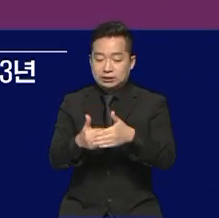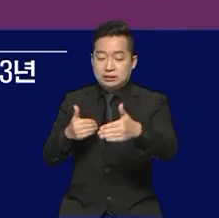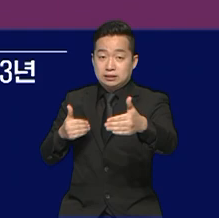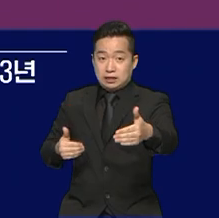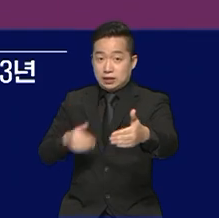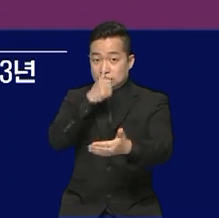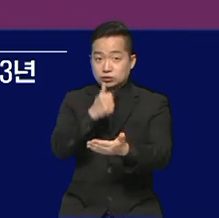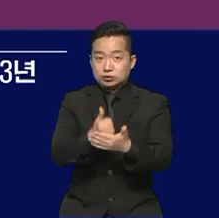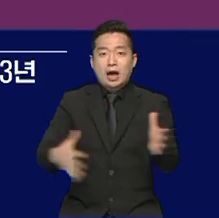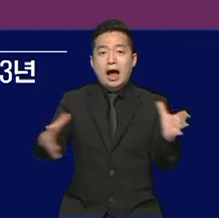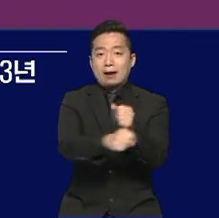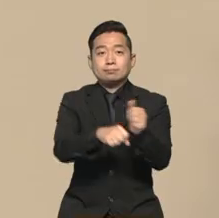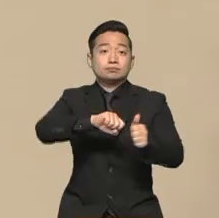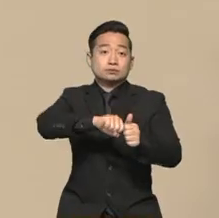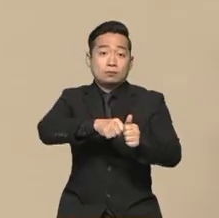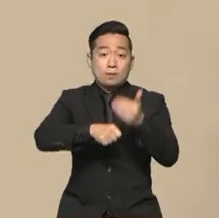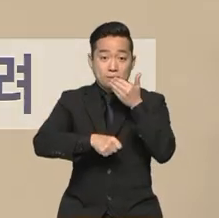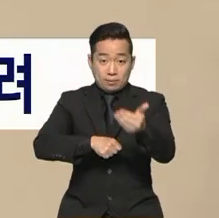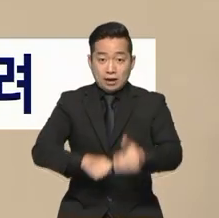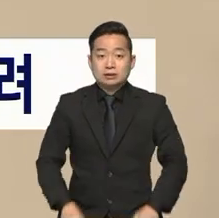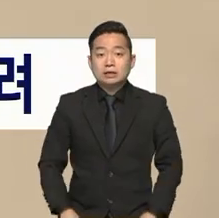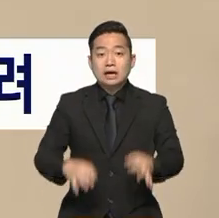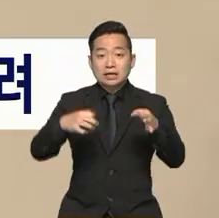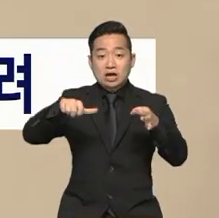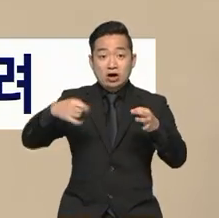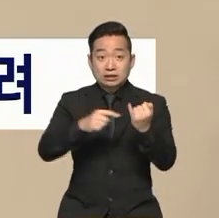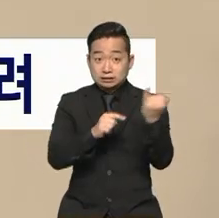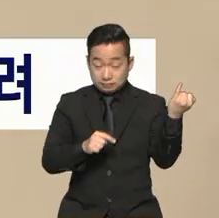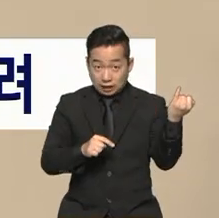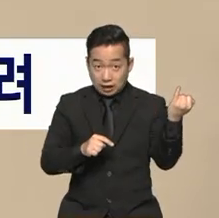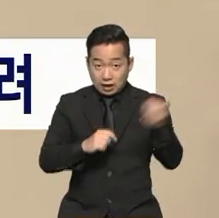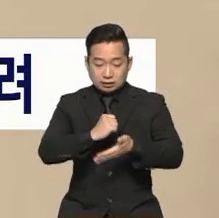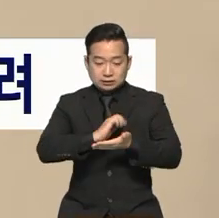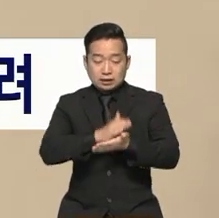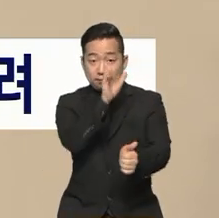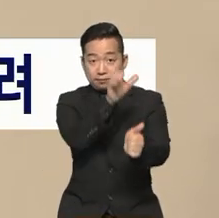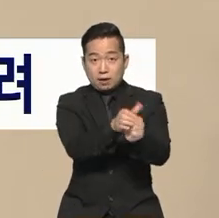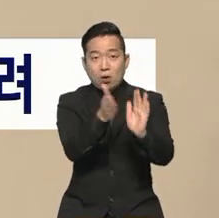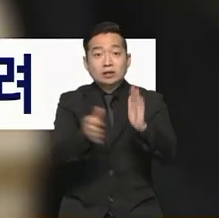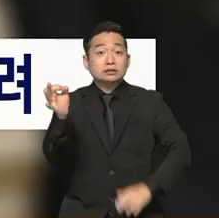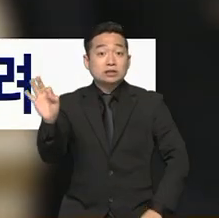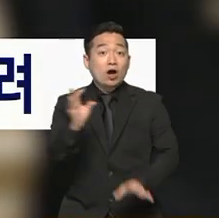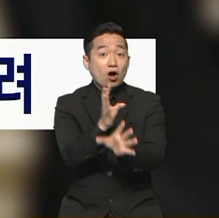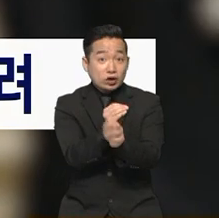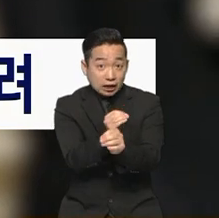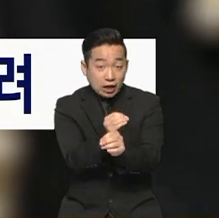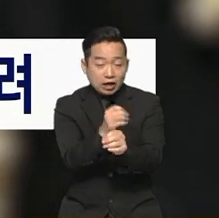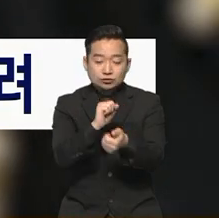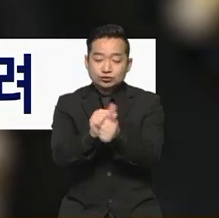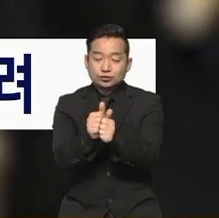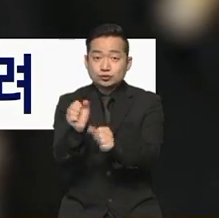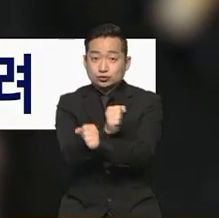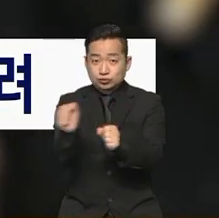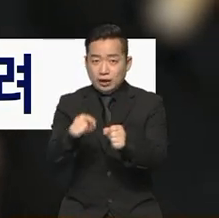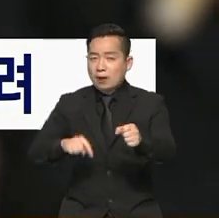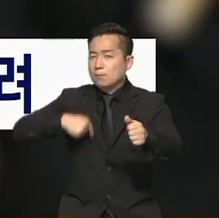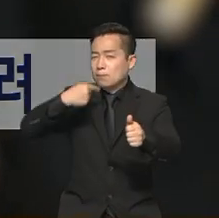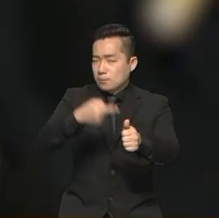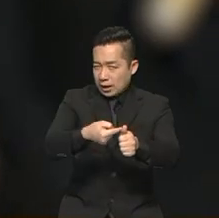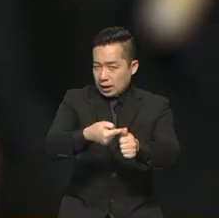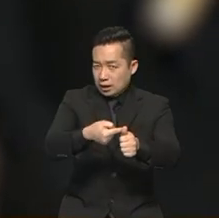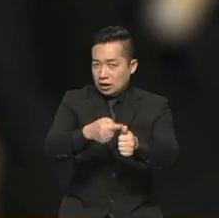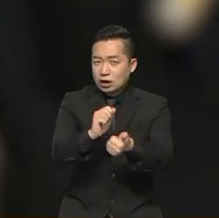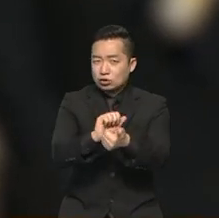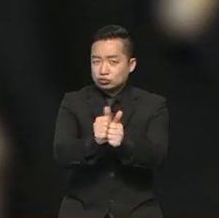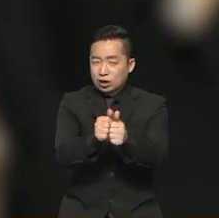범죄 행위를 처벌할 수 있습니다. 김건희 여사 측이 계좌를 맡겼다고 공식 인정한 시기에 주가 조작 가담 여부도 수사 대상이